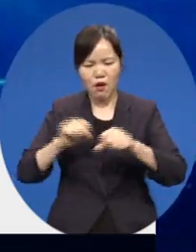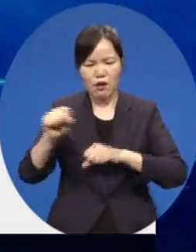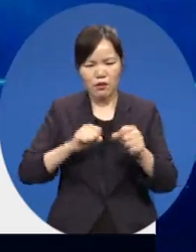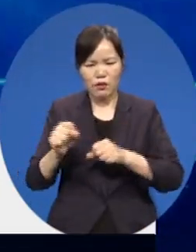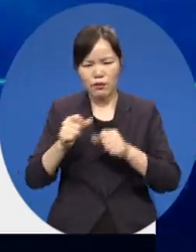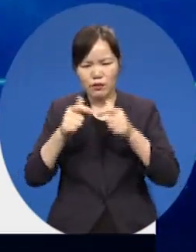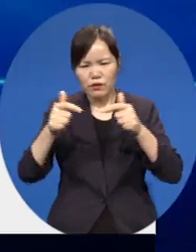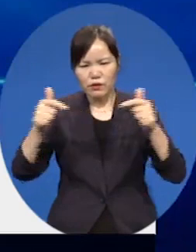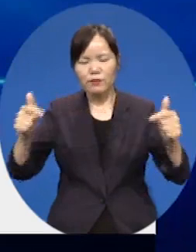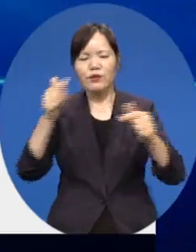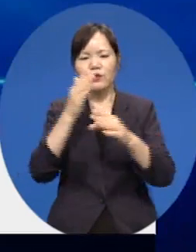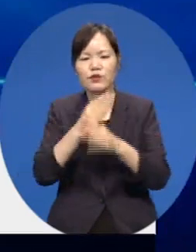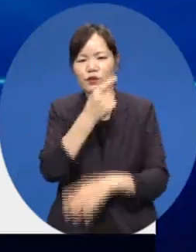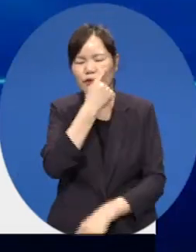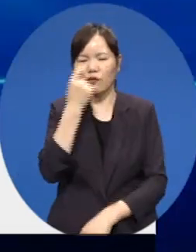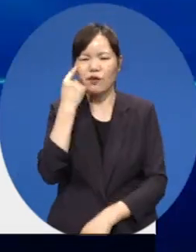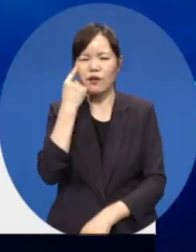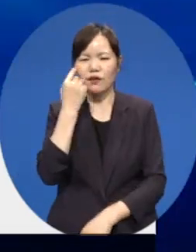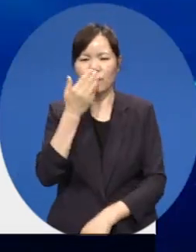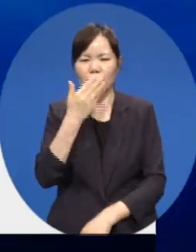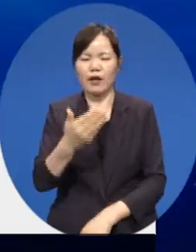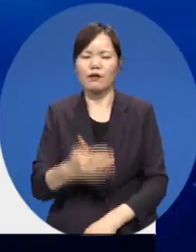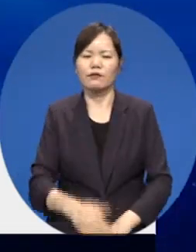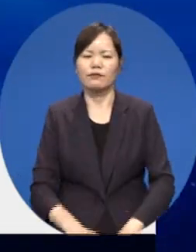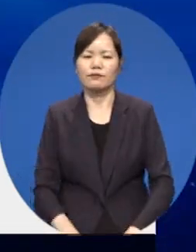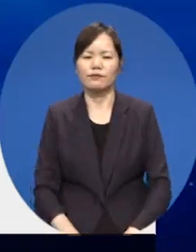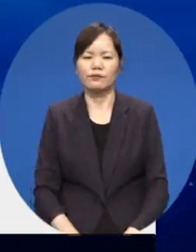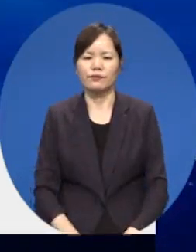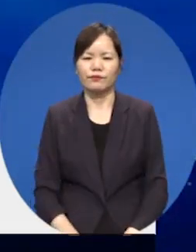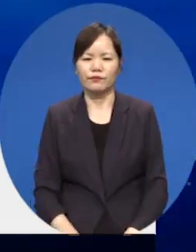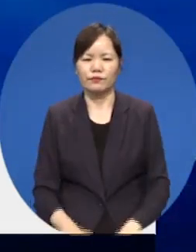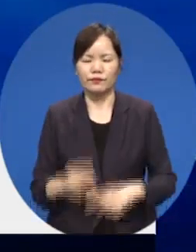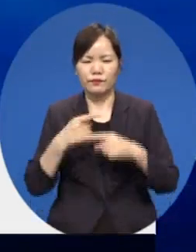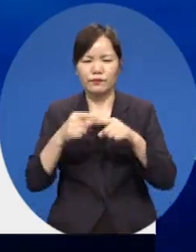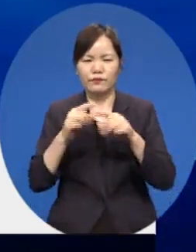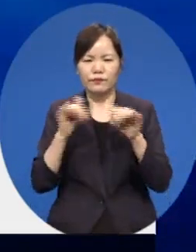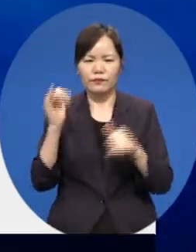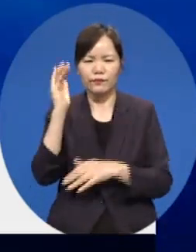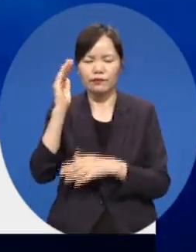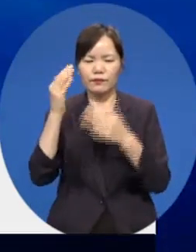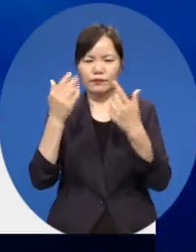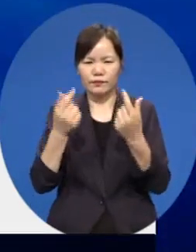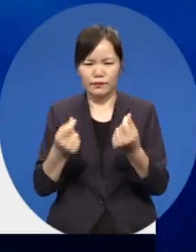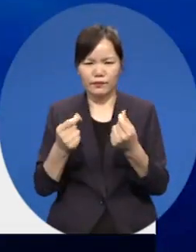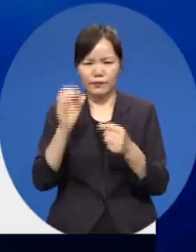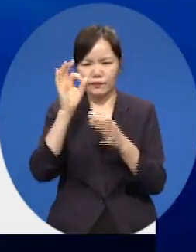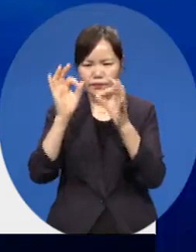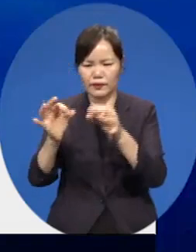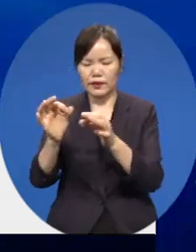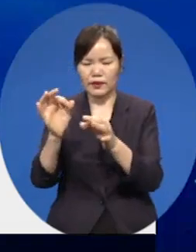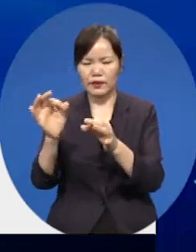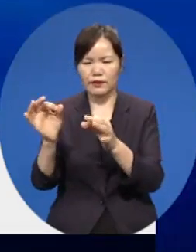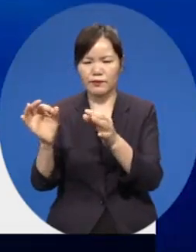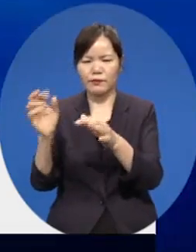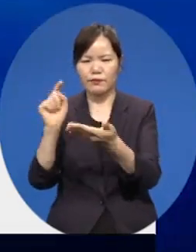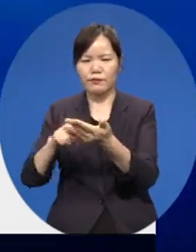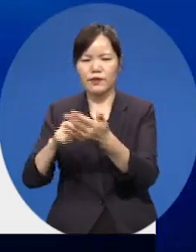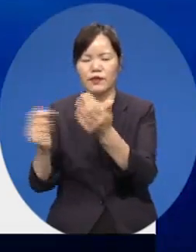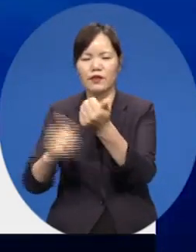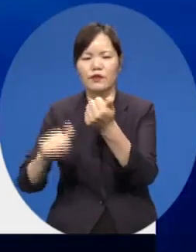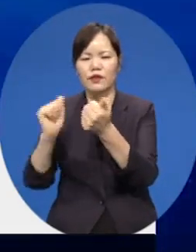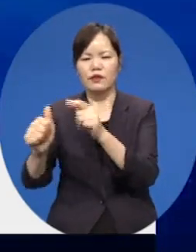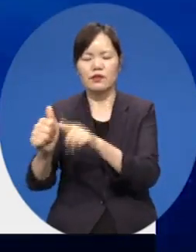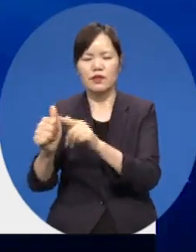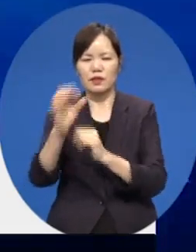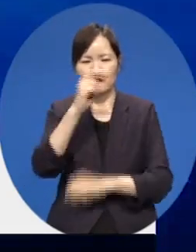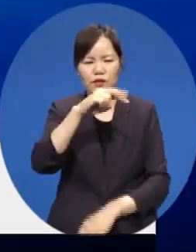있는 중임을 저희가 확인할 수 있습니다. 이런 가운데 방금 평론가님 말씀하셨지만 김종인 비대위원장 같은 경우에는 윤석열 전